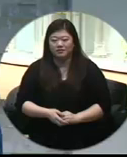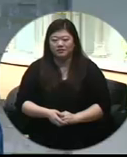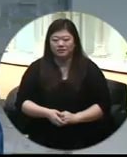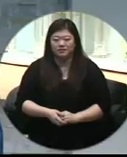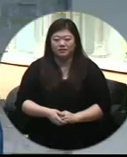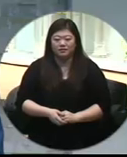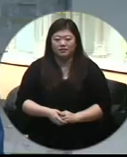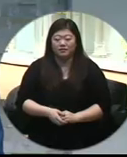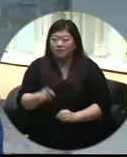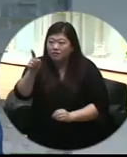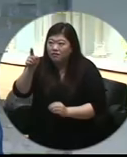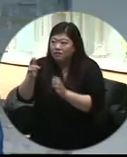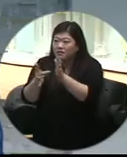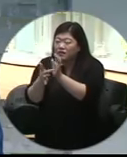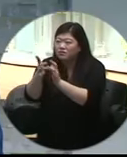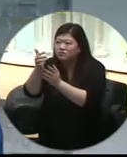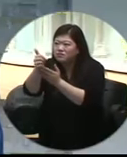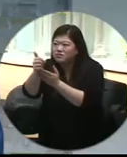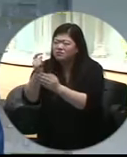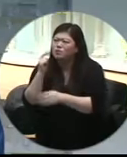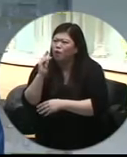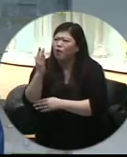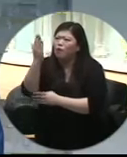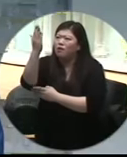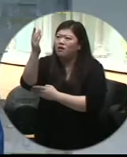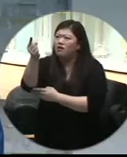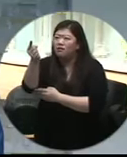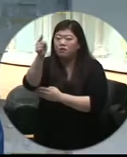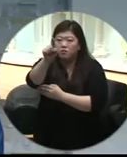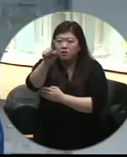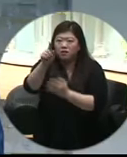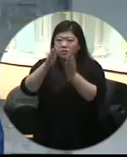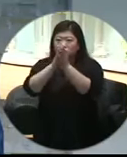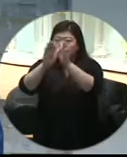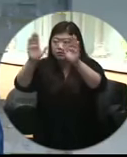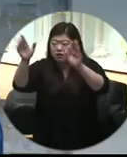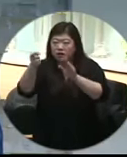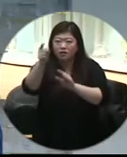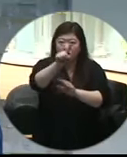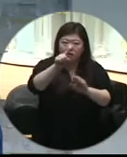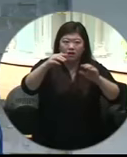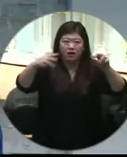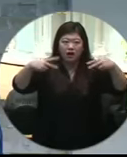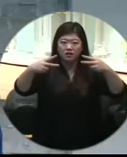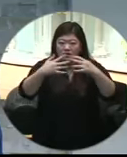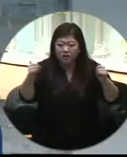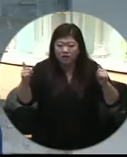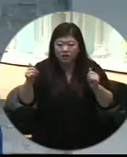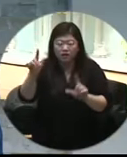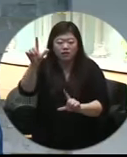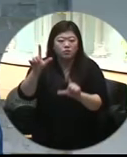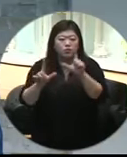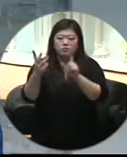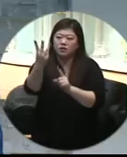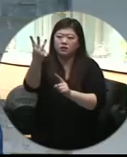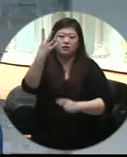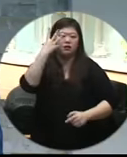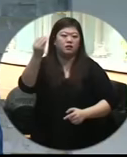예수의 영광과 함께 두 사람이 있는 것을 보았다라고 표현했어.